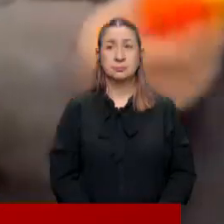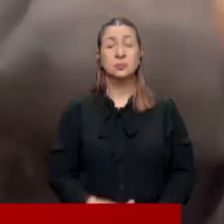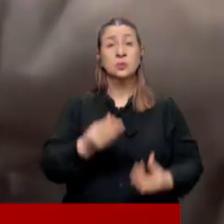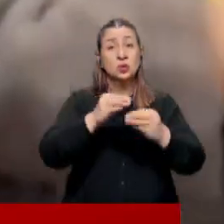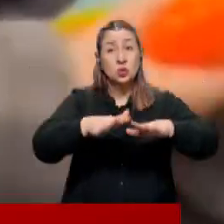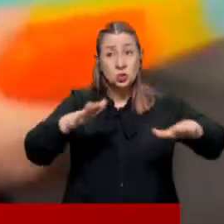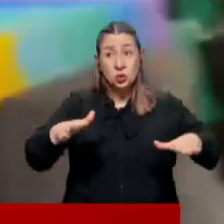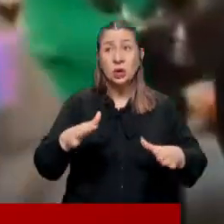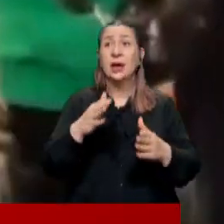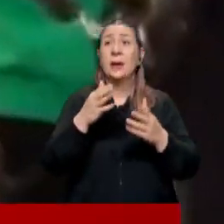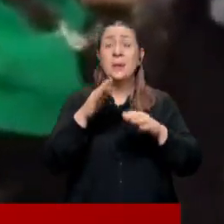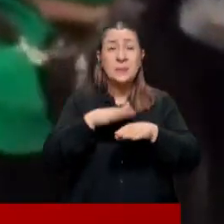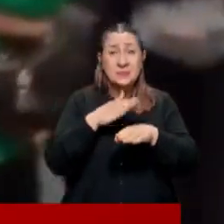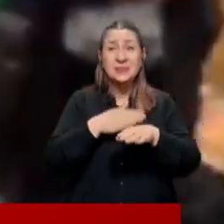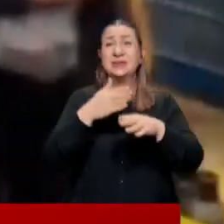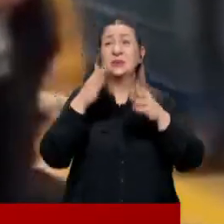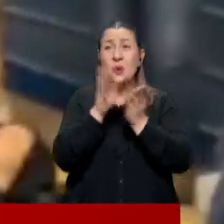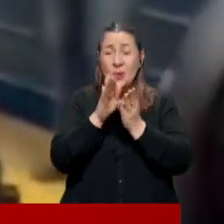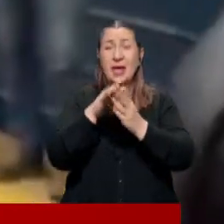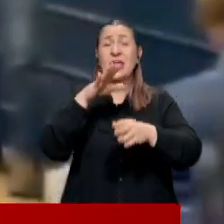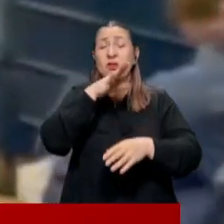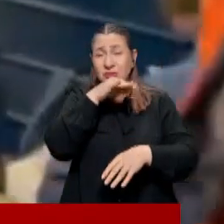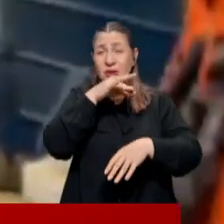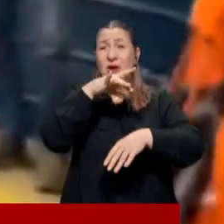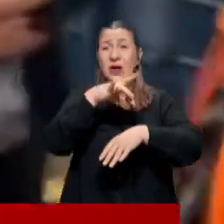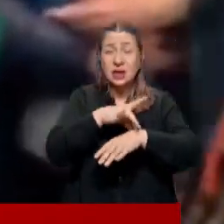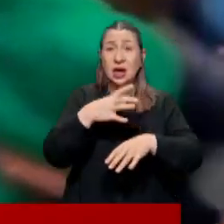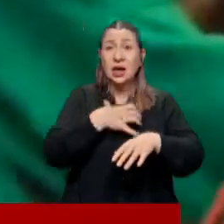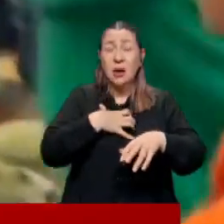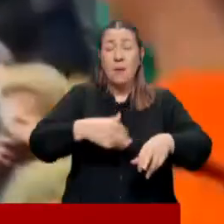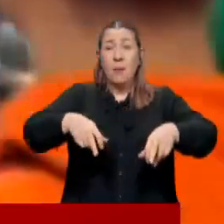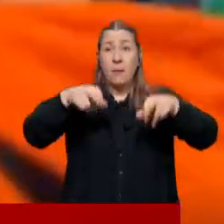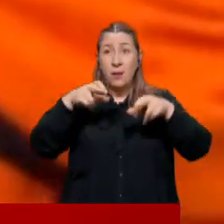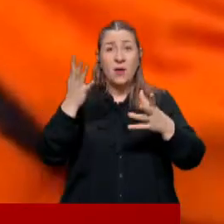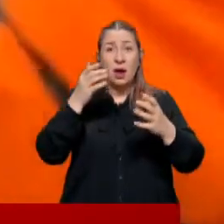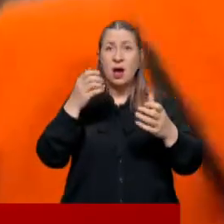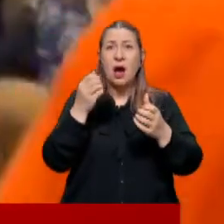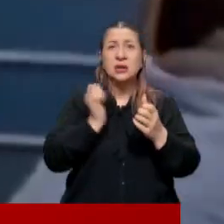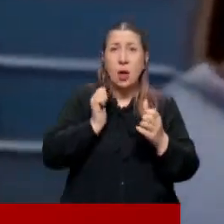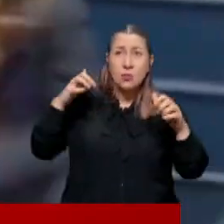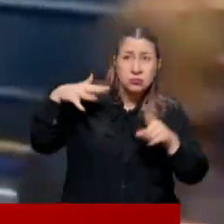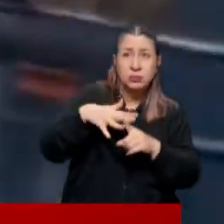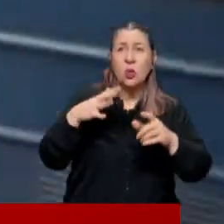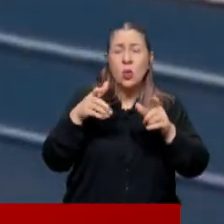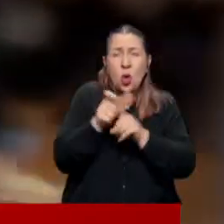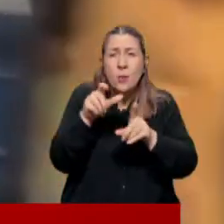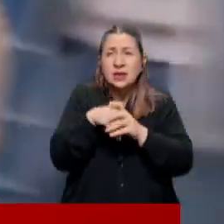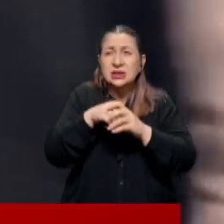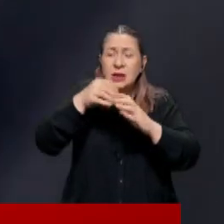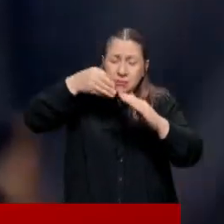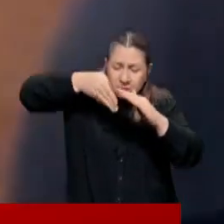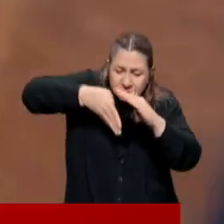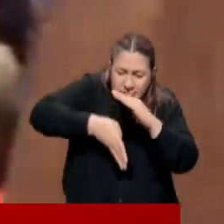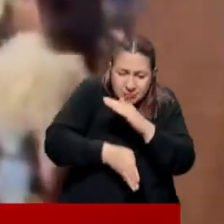çocuklar evcil hayvanlar yaşlılar hastalar kendilerini bombardıman ve kara harekatından korumak için yerin metrelerce